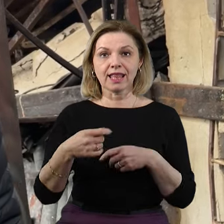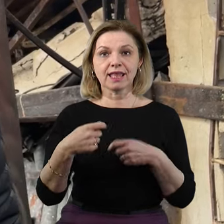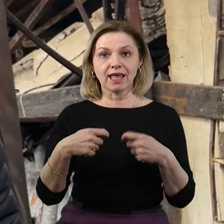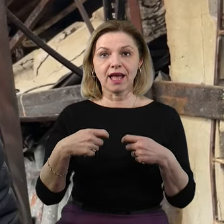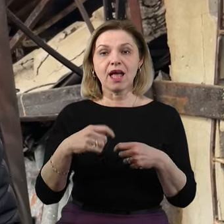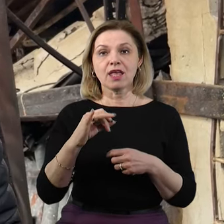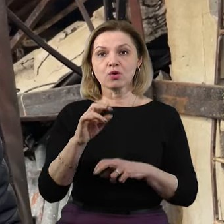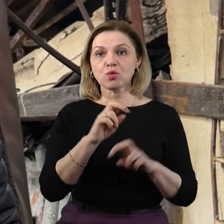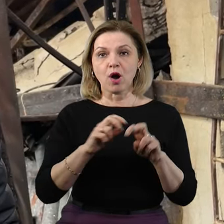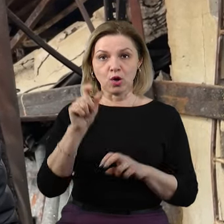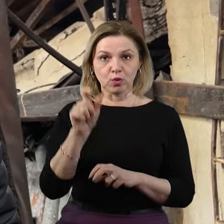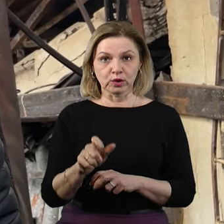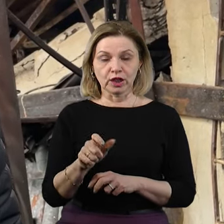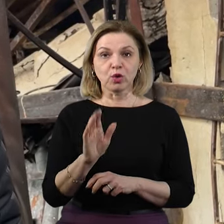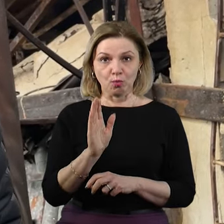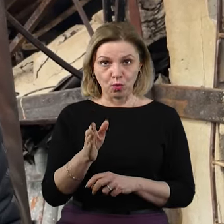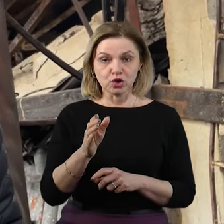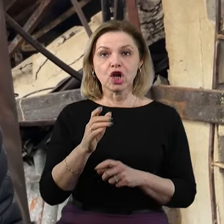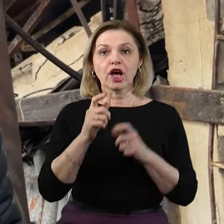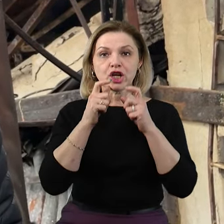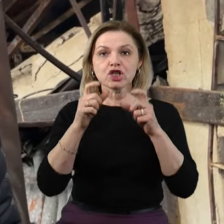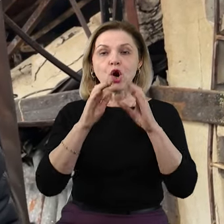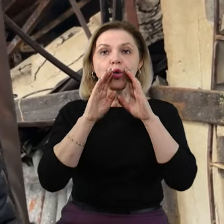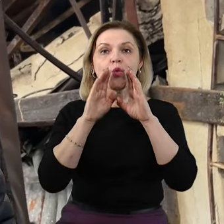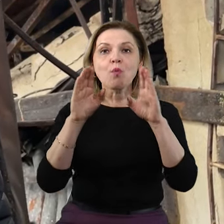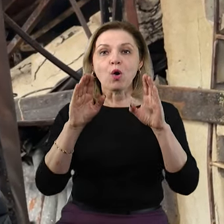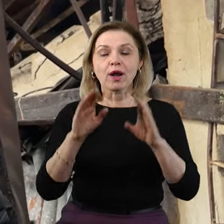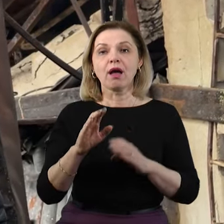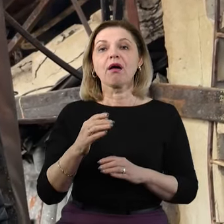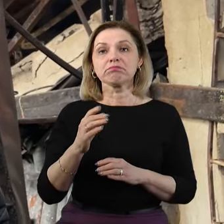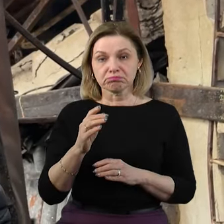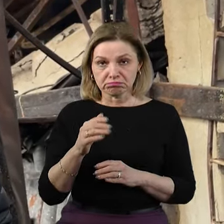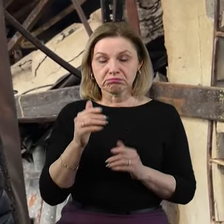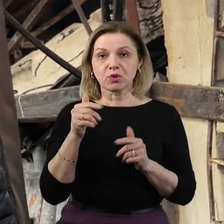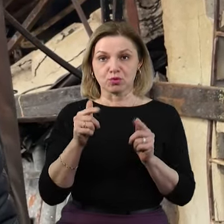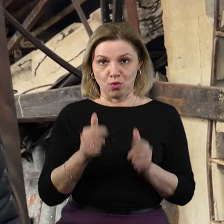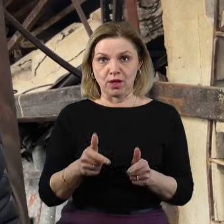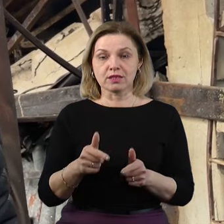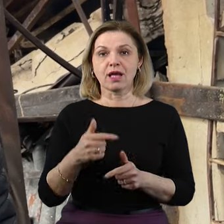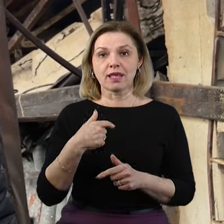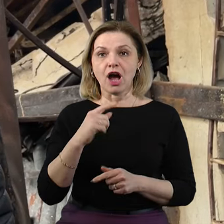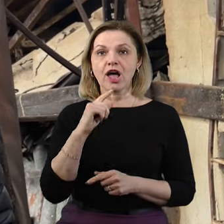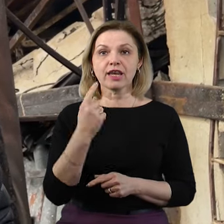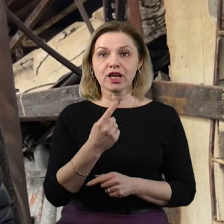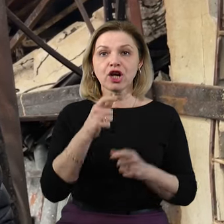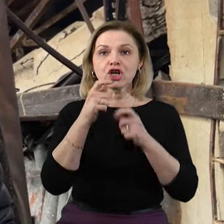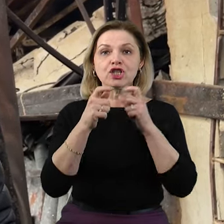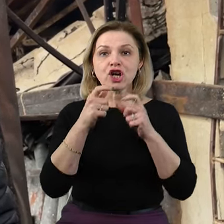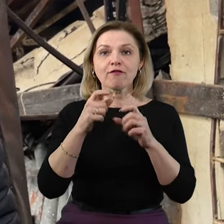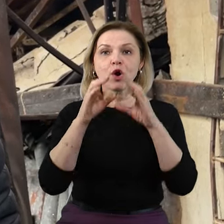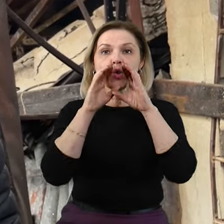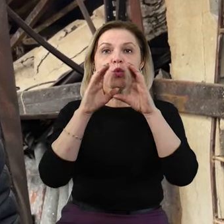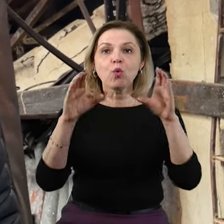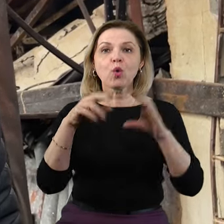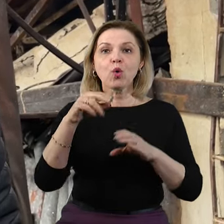і шукає людину каже ну будеш в рупор кричать кажу Ну буду А что делать я рік кричав рупор потом